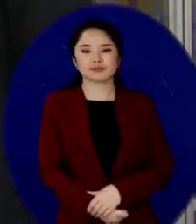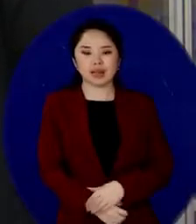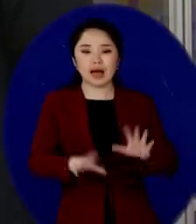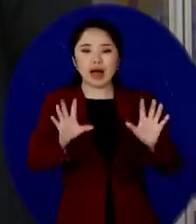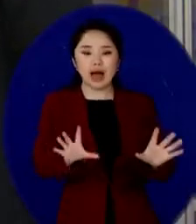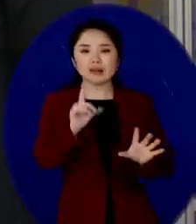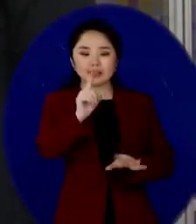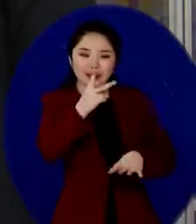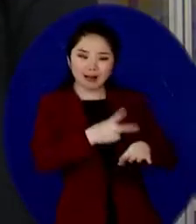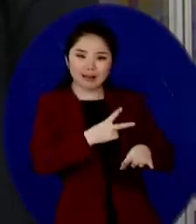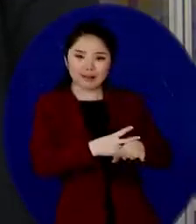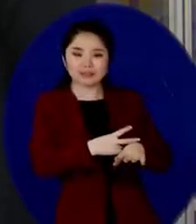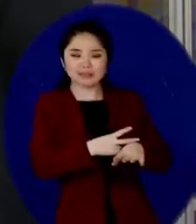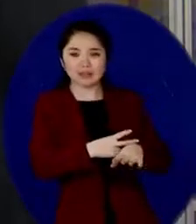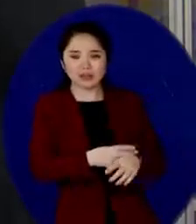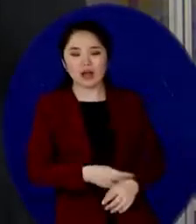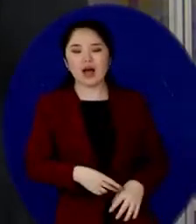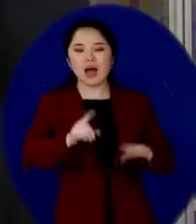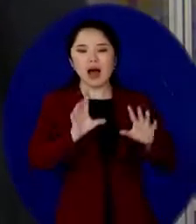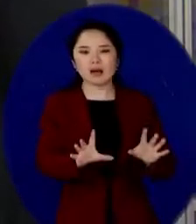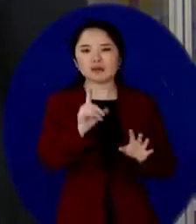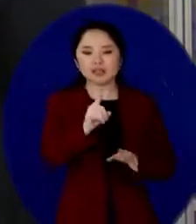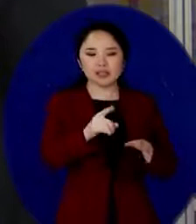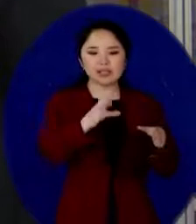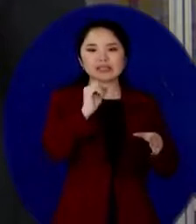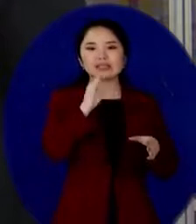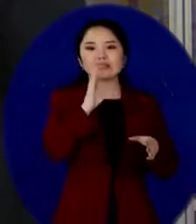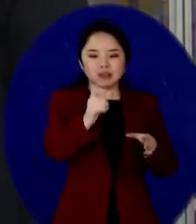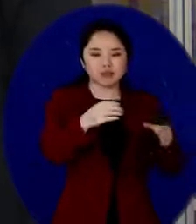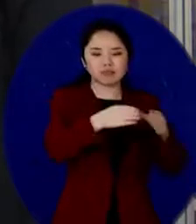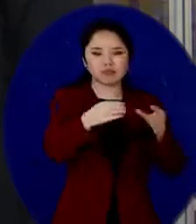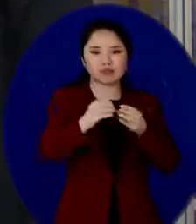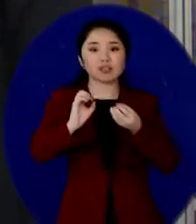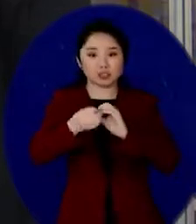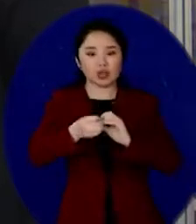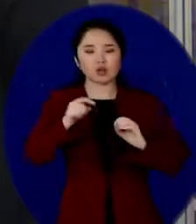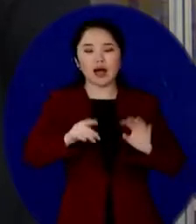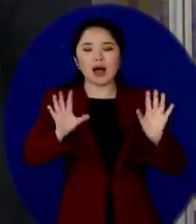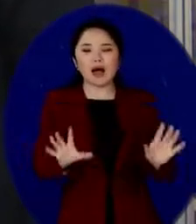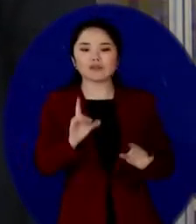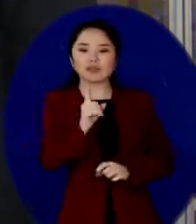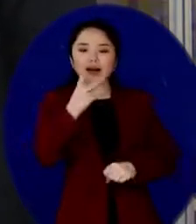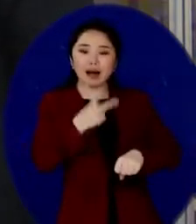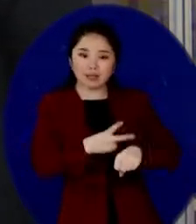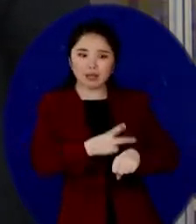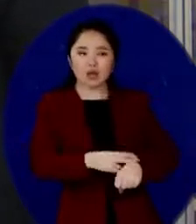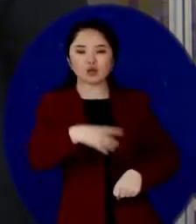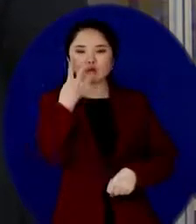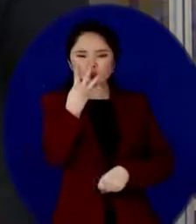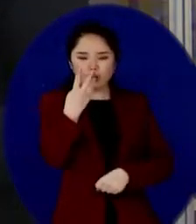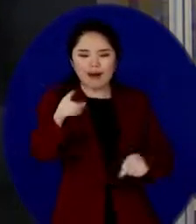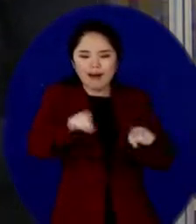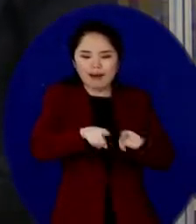11 харандаагаа 11 савхаар загварчллаа. Одоо 11 харандаагаа 4 тэнцүү